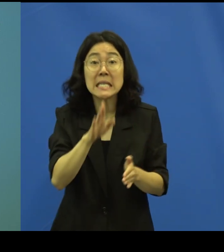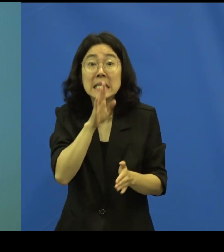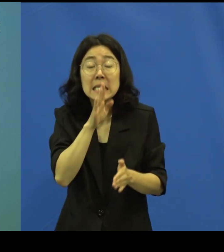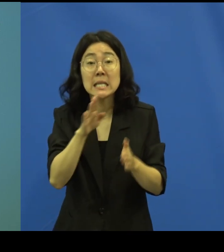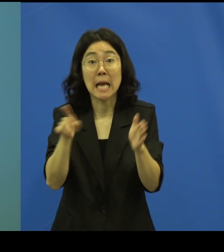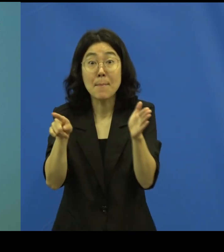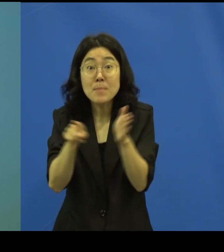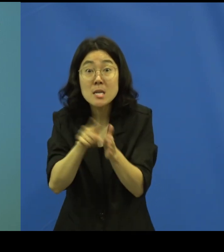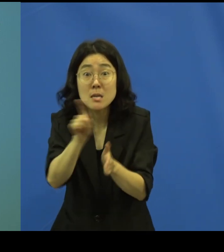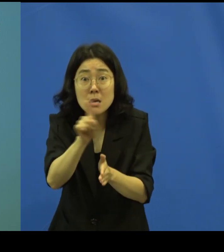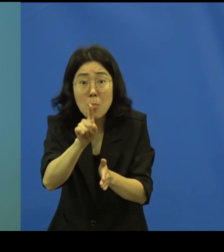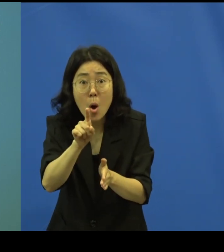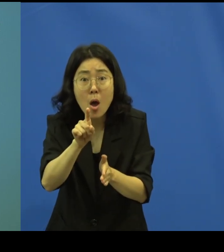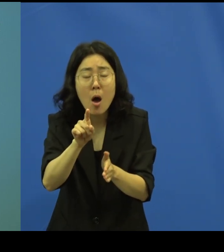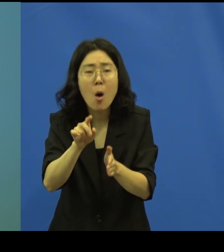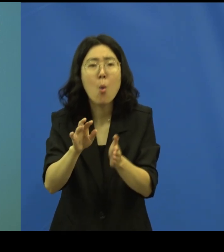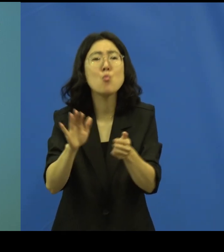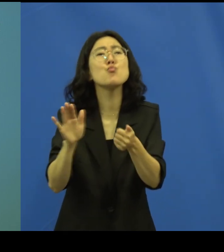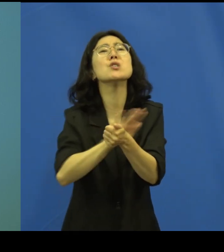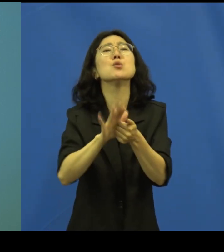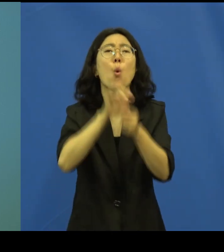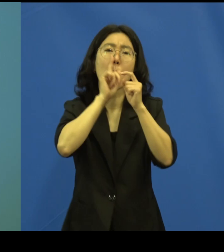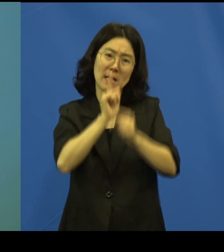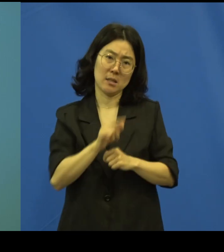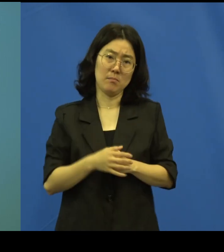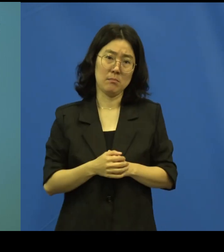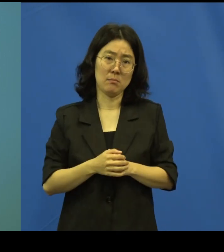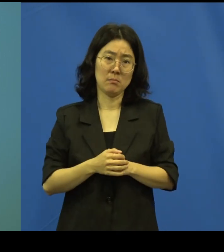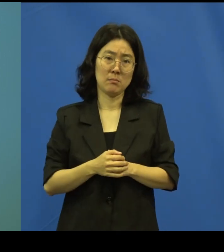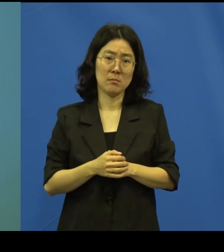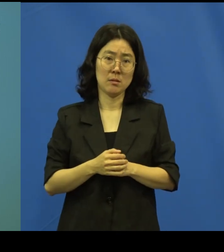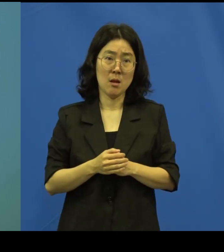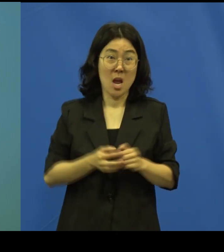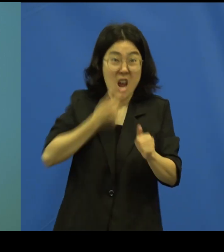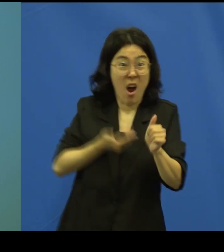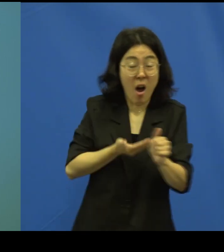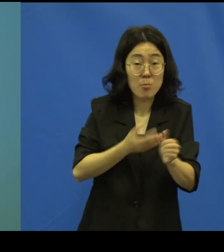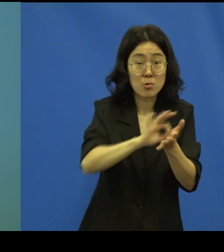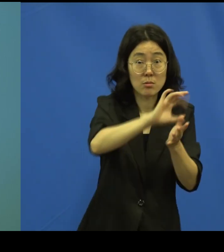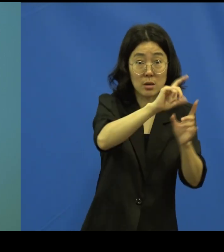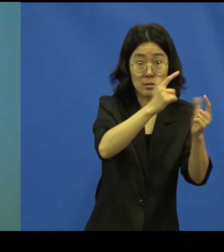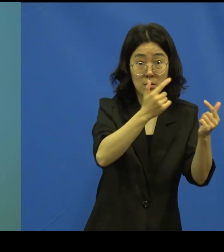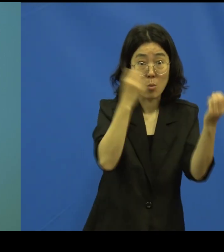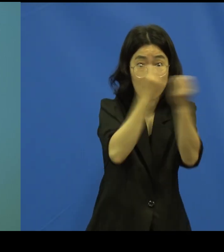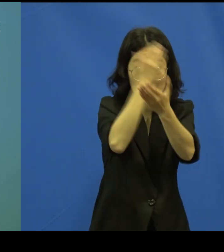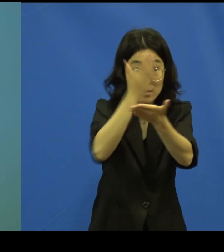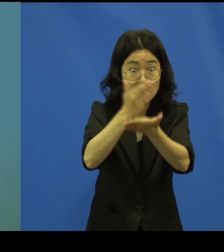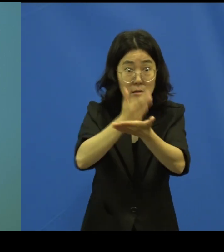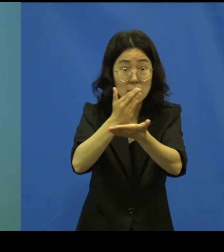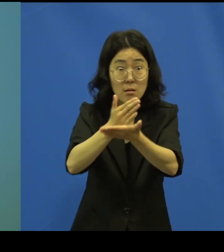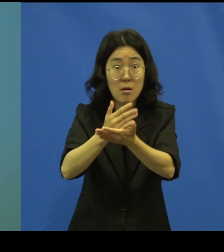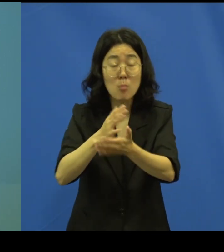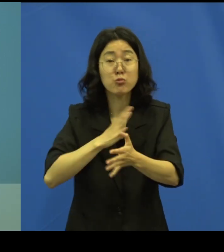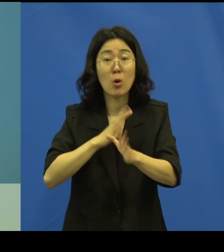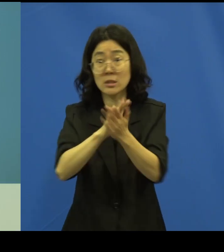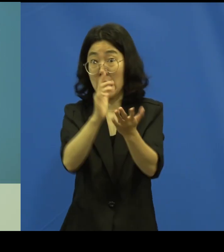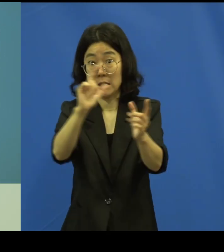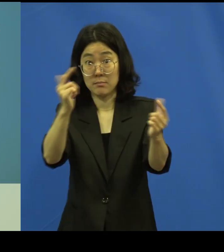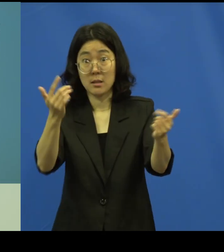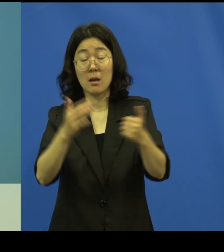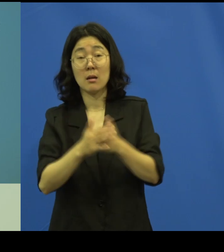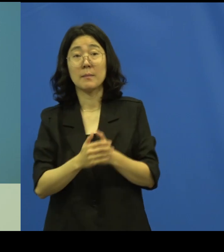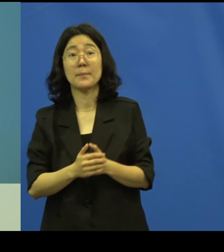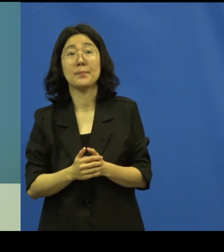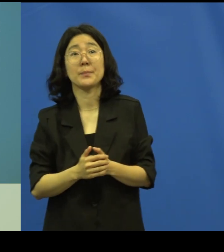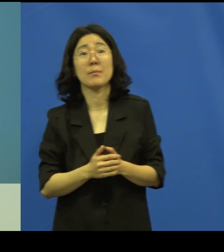약속하는 책인 것을 보게 되죠. 자, 누가 이 봉인을 뗄 것인가? 두루마리에 2절에 보니까 또 몸에 힘있는 천사가